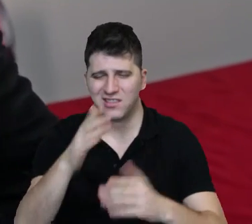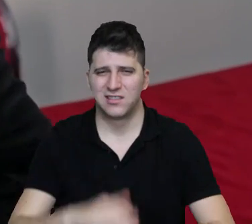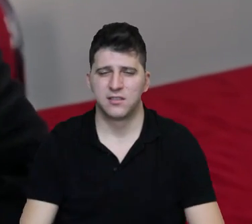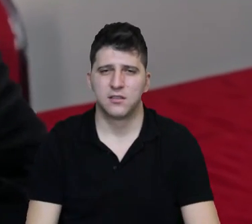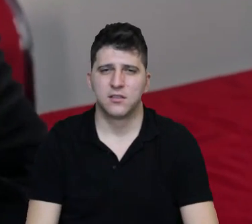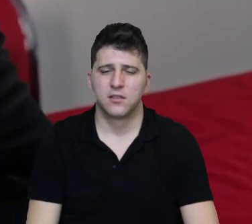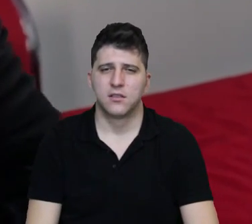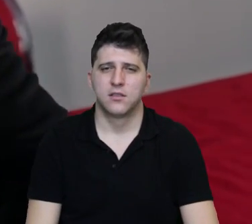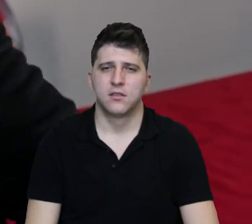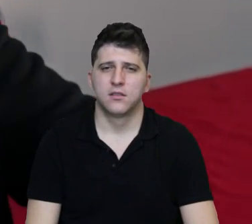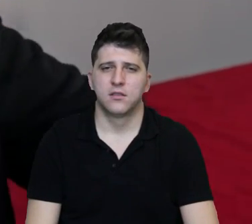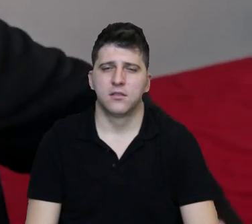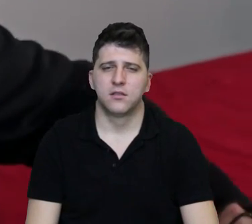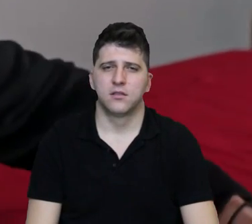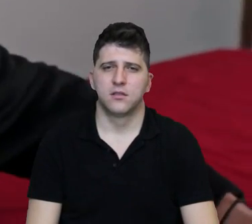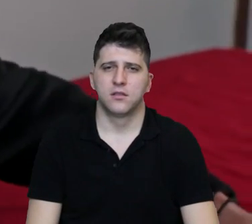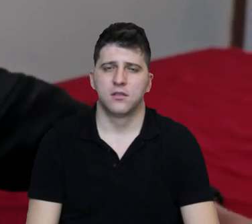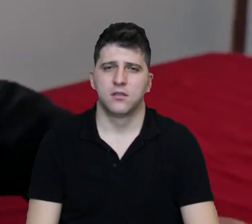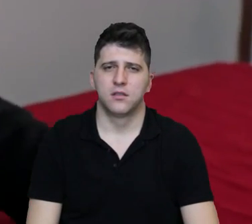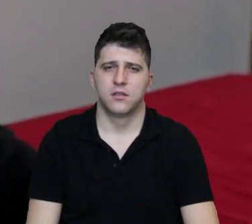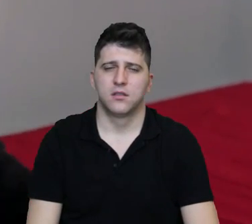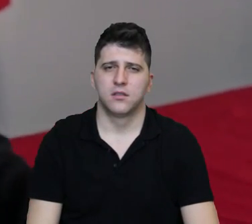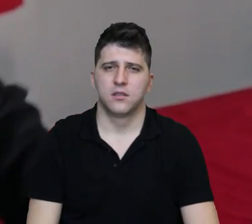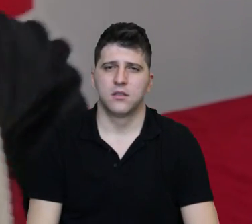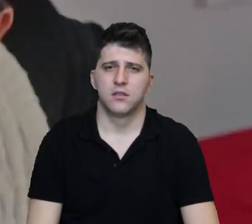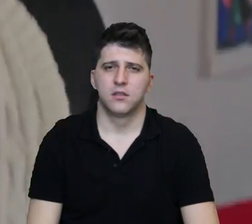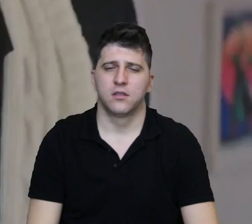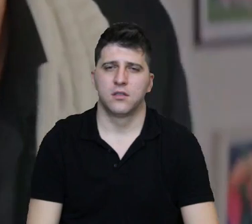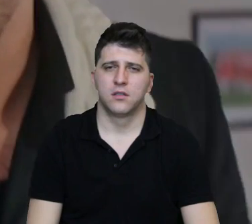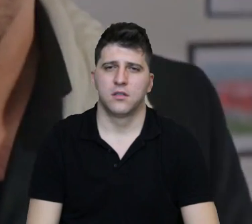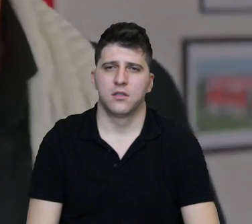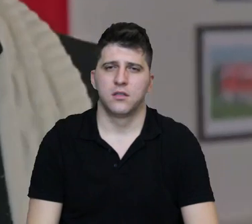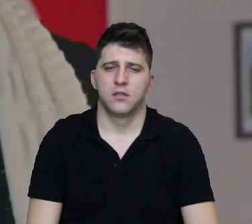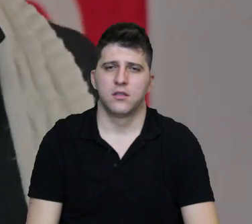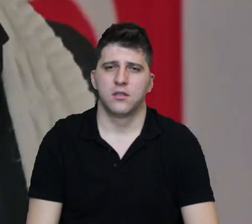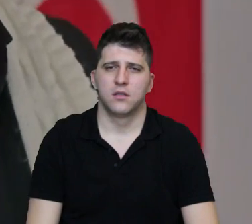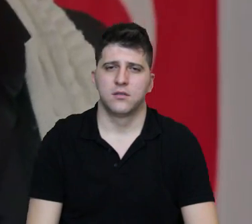Oral çay bardağındaki oraleti masaya koyup keskin bakışlarıyla ayağa kalktı.